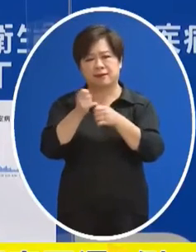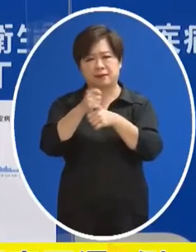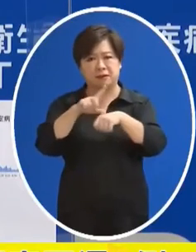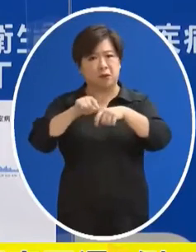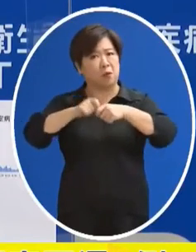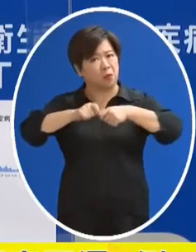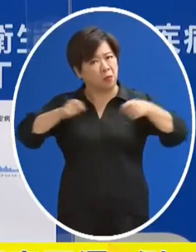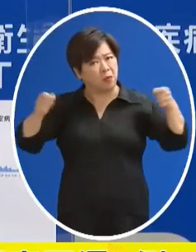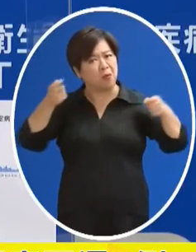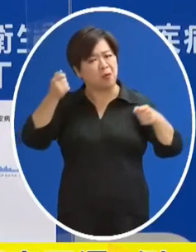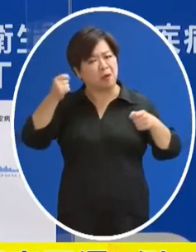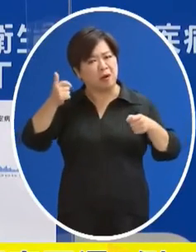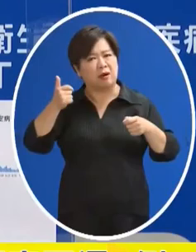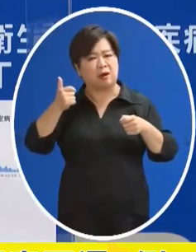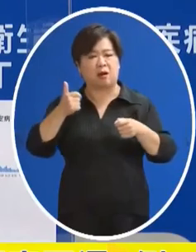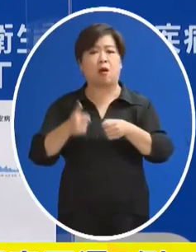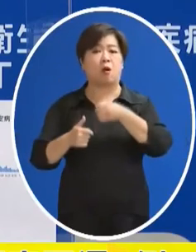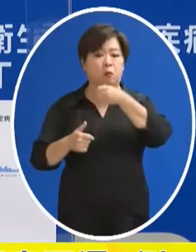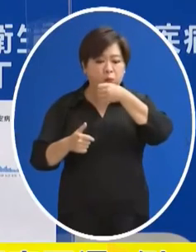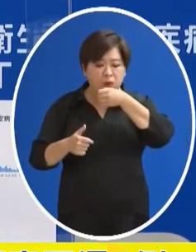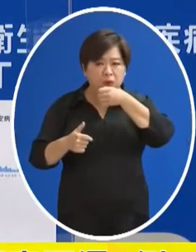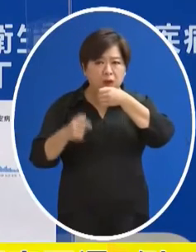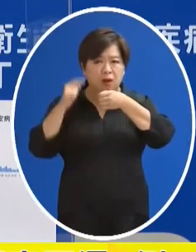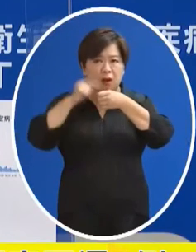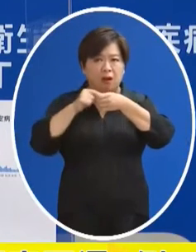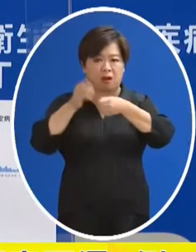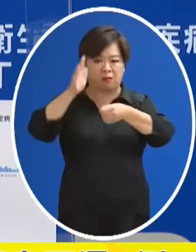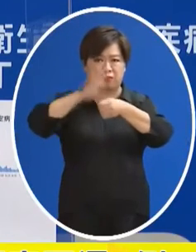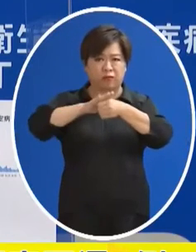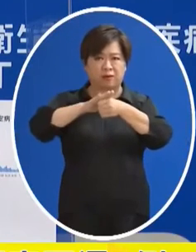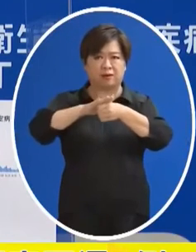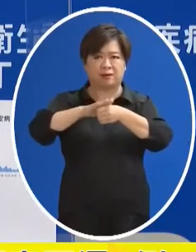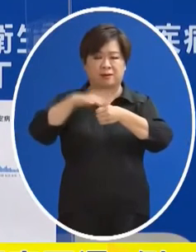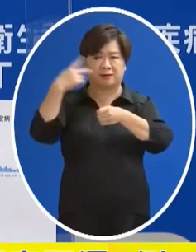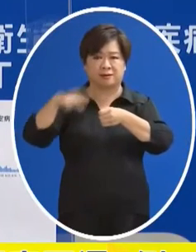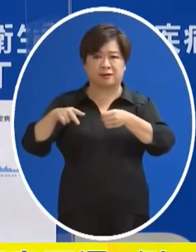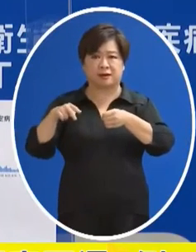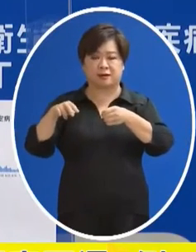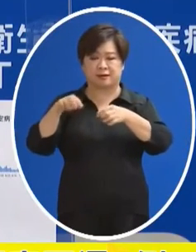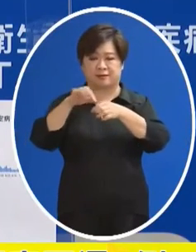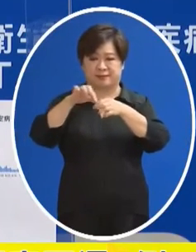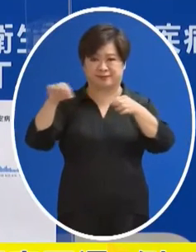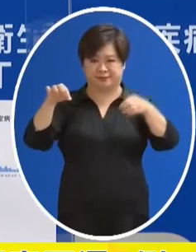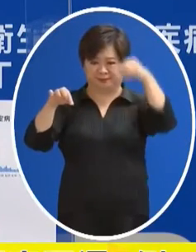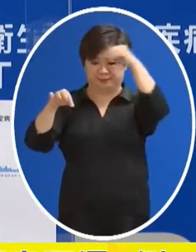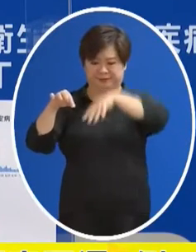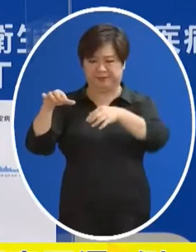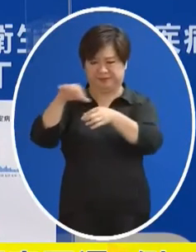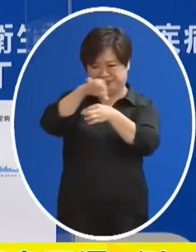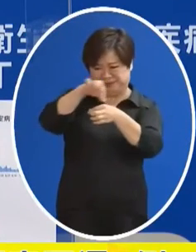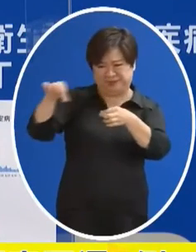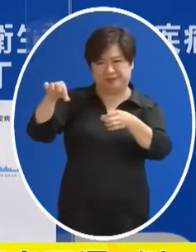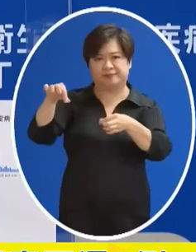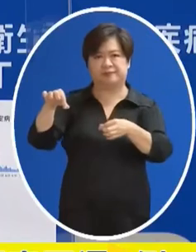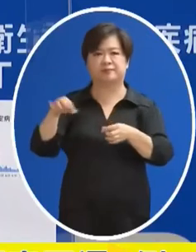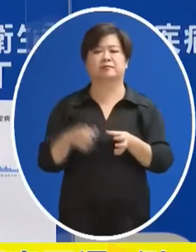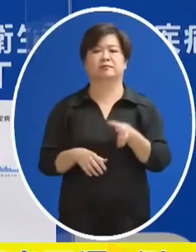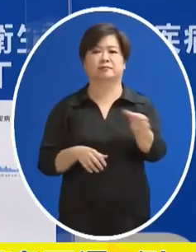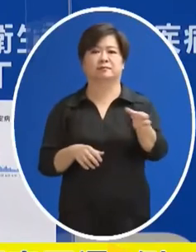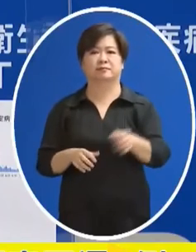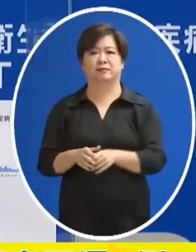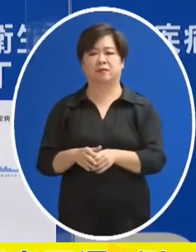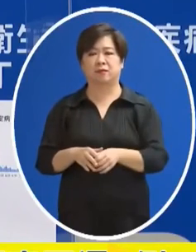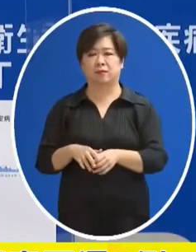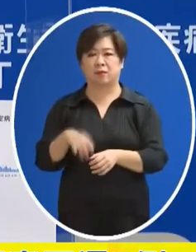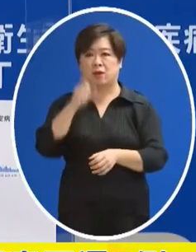然后吐出来，然后关好，放在这夹链袋里面，好，那当有备有一些酒精让它消毒，然后